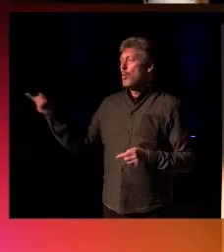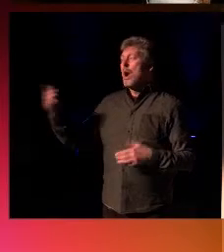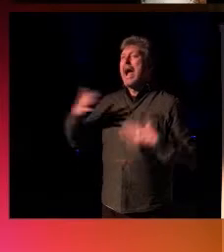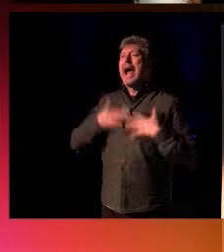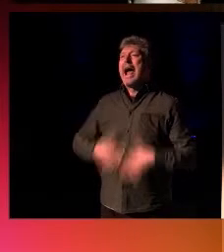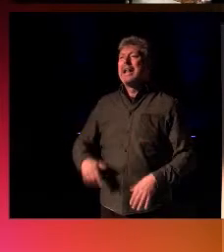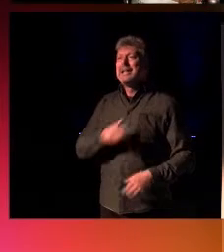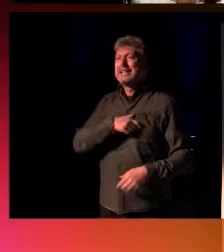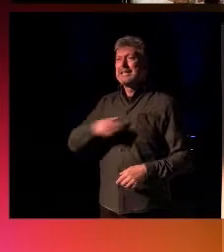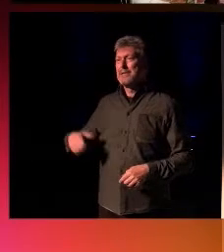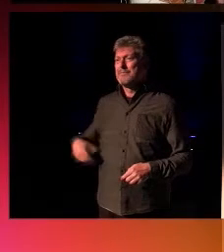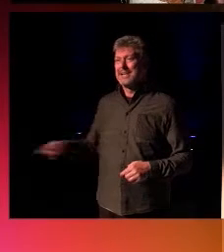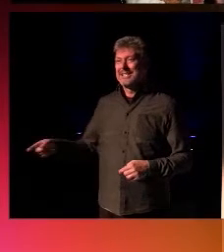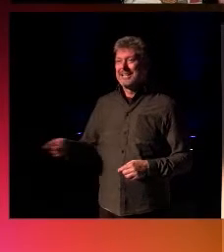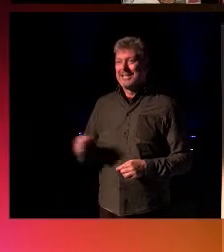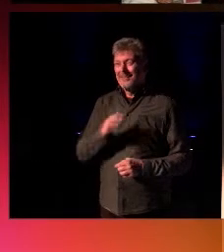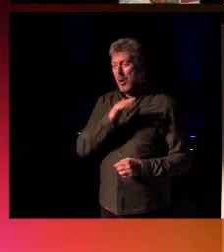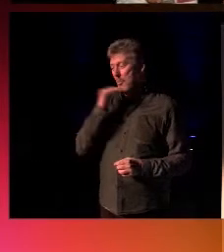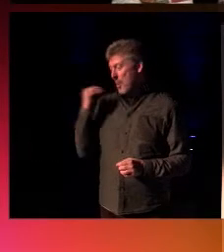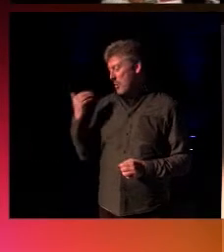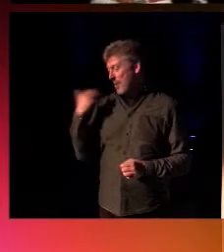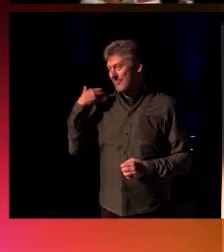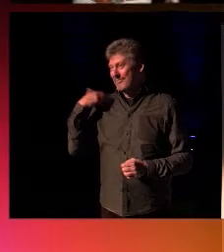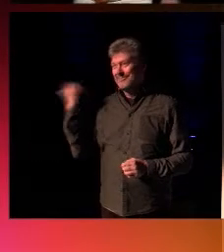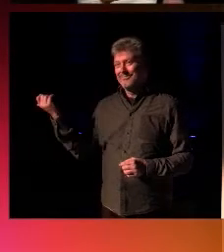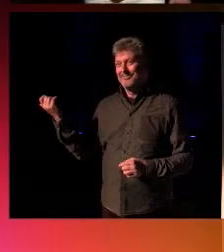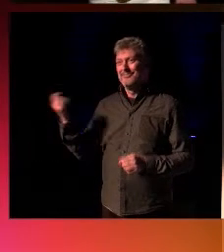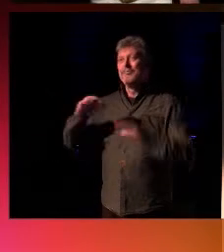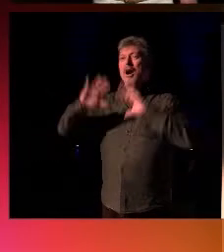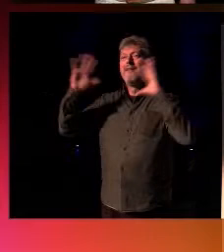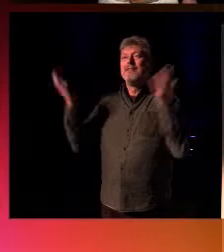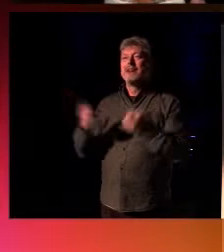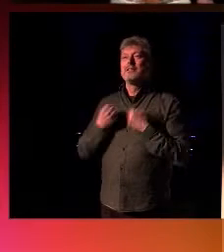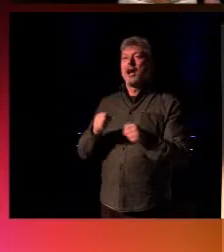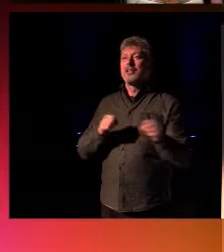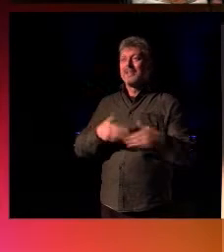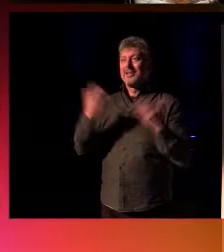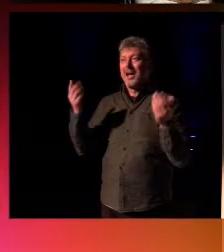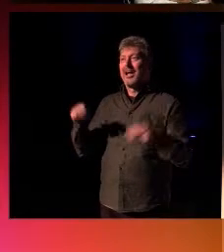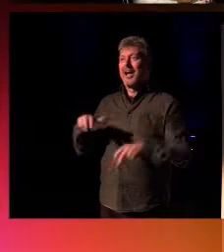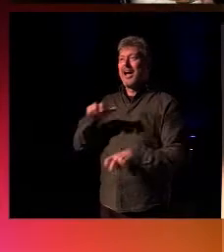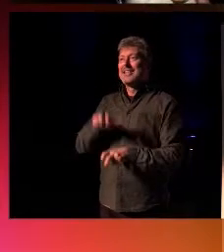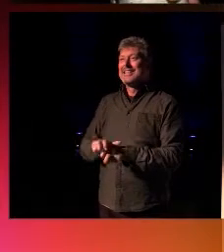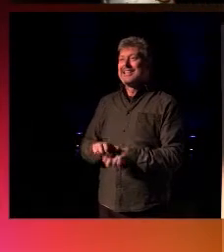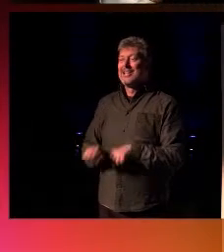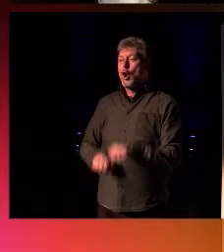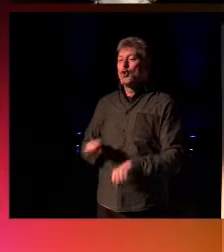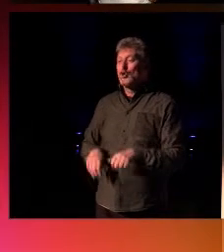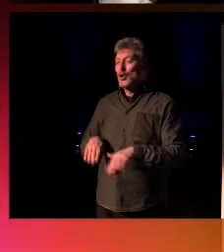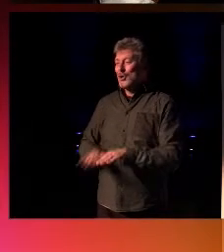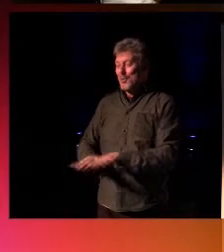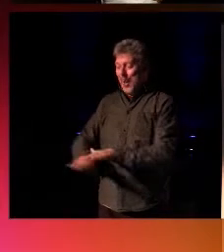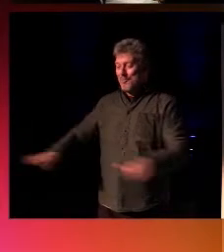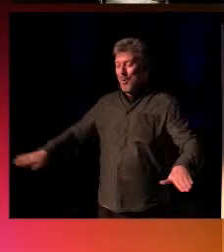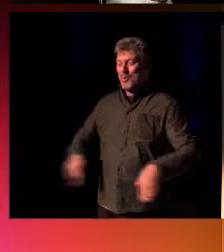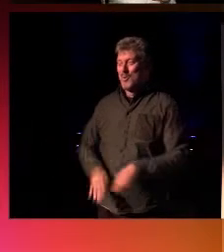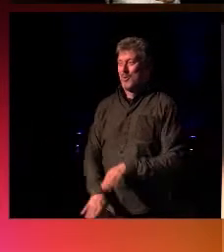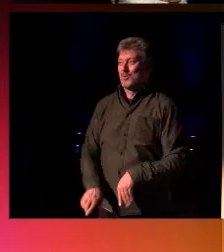var ganske humoristisk her forleden dag på Verdens aktivitetsdag, hvor han da sitter og sykler under pulten.